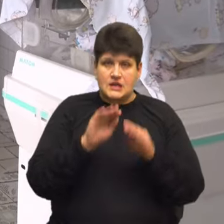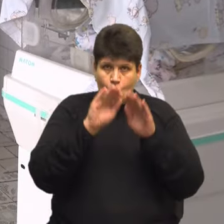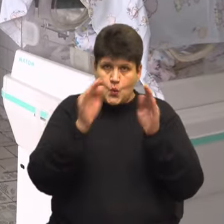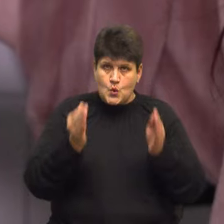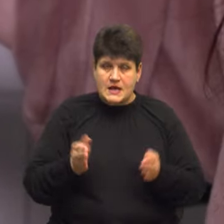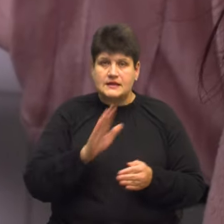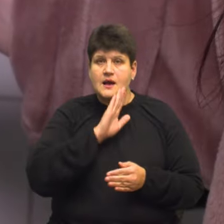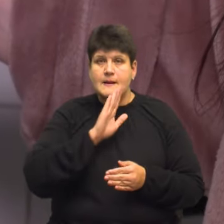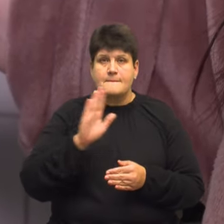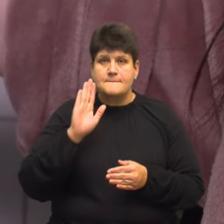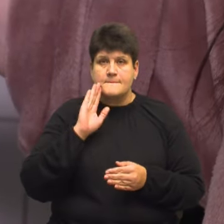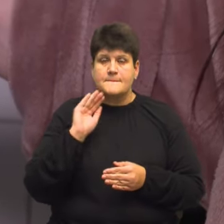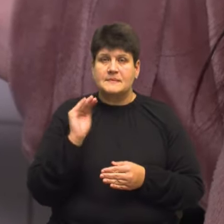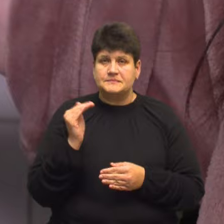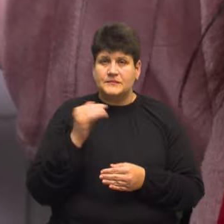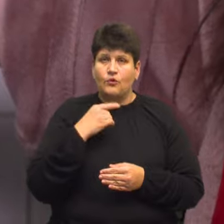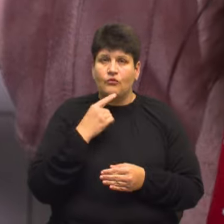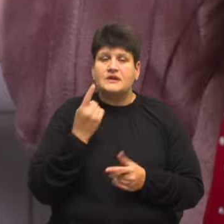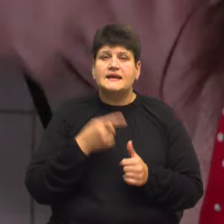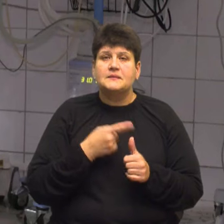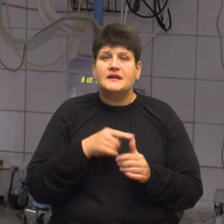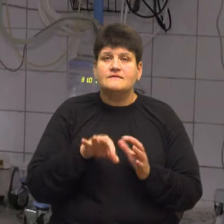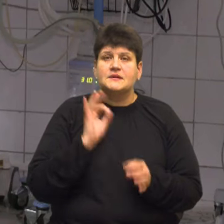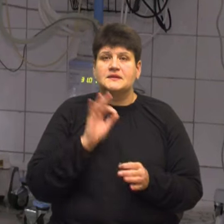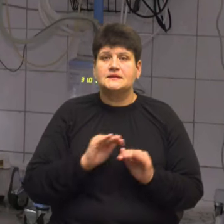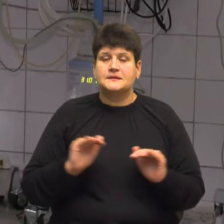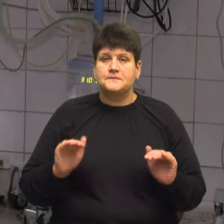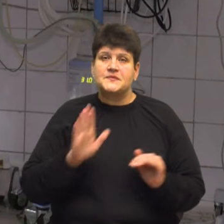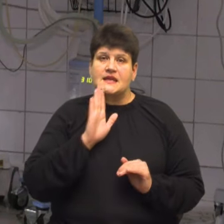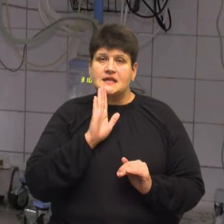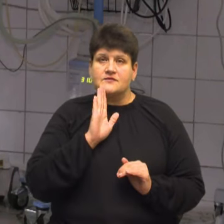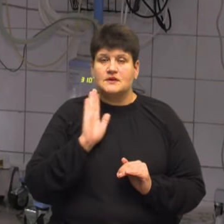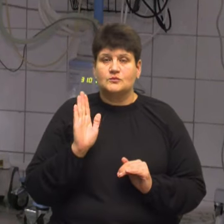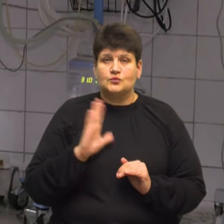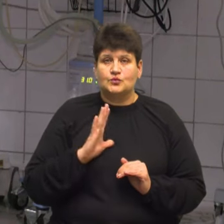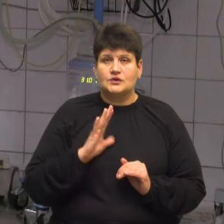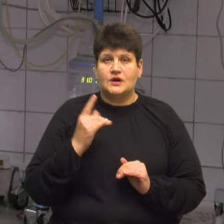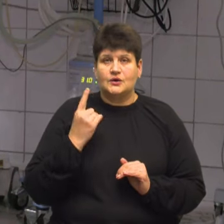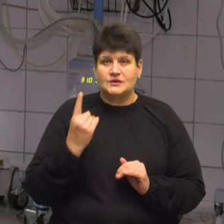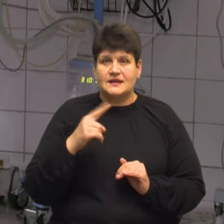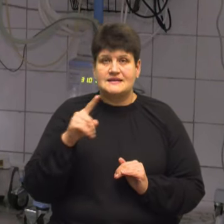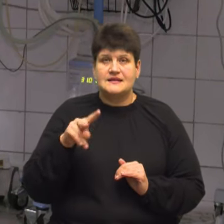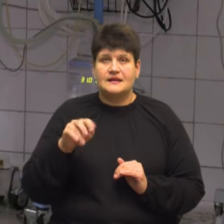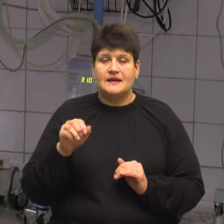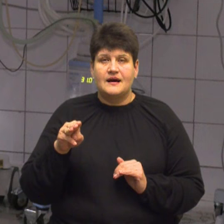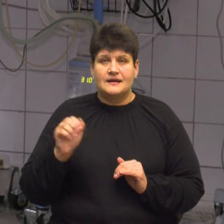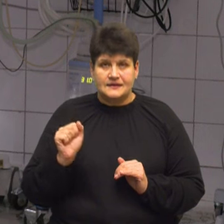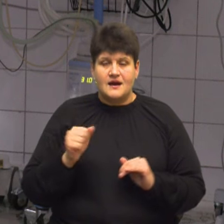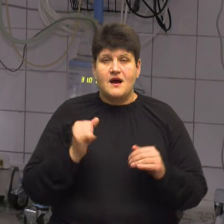немовлят Діана Поберезька розповідає, які імена обрала для дітей. Дівчинка була одна тільки Злата, а на хлопців